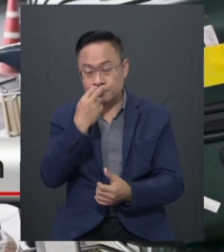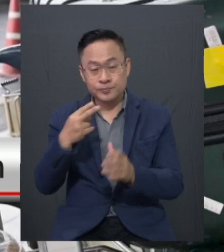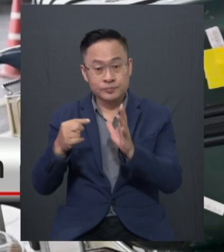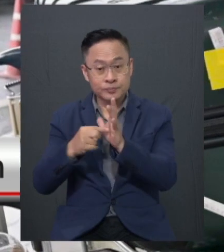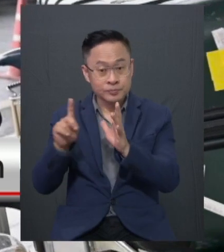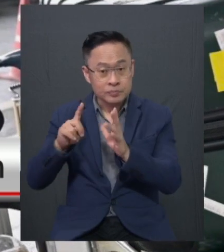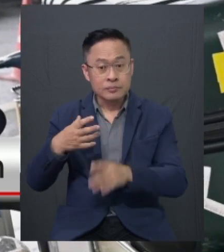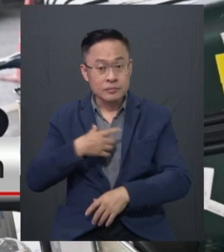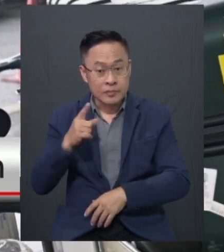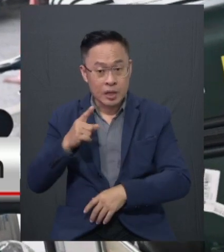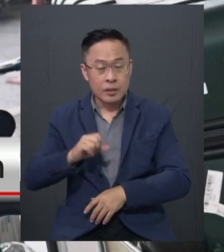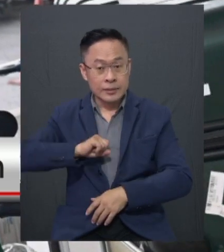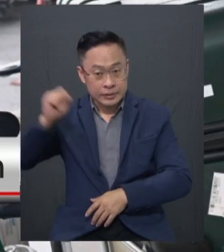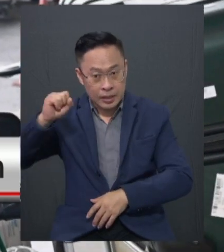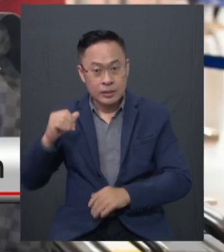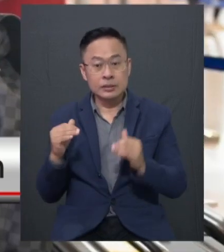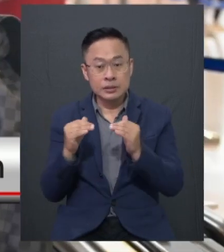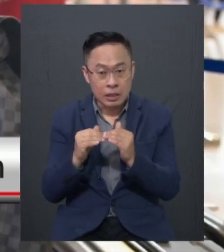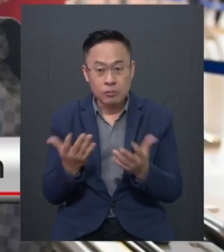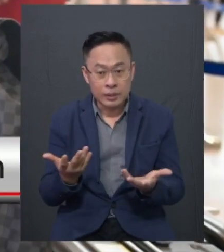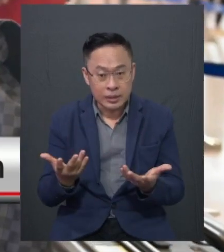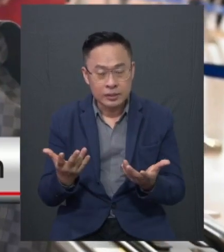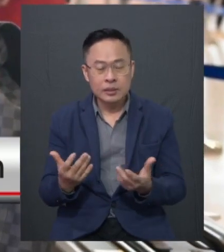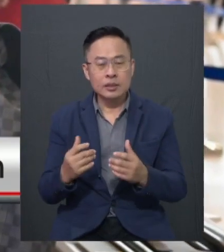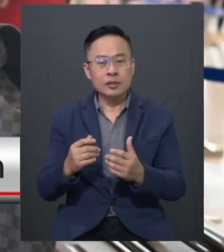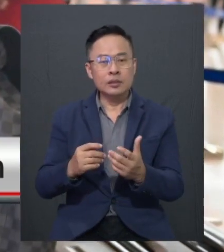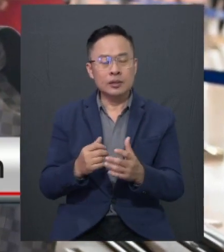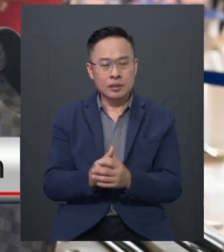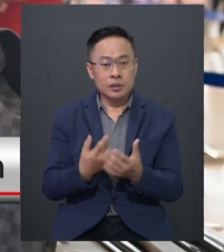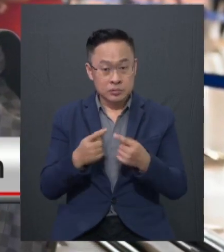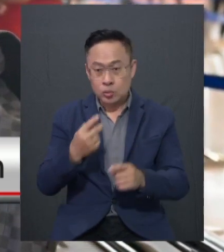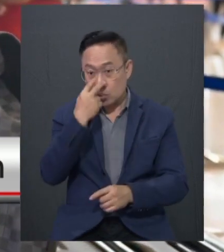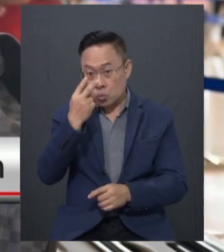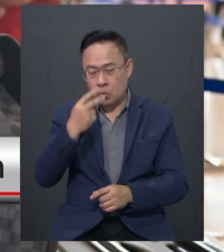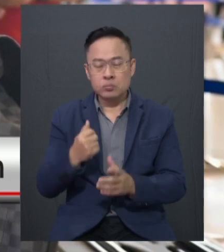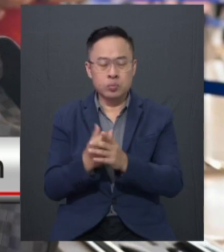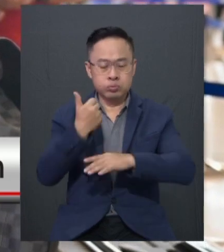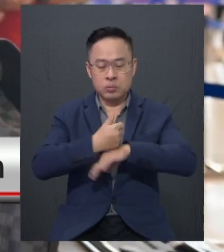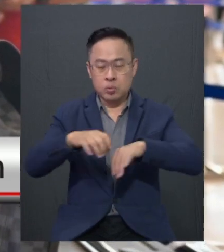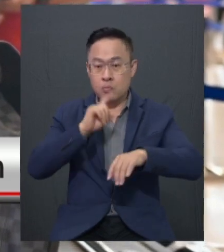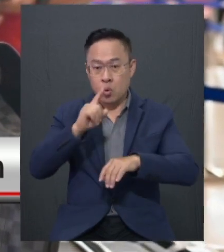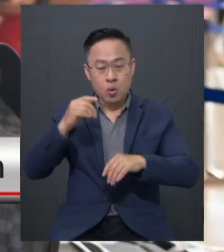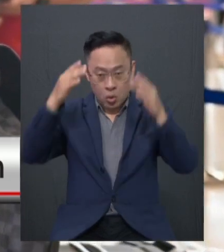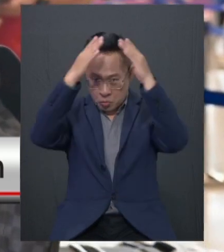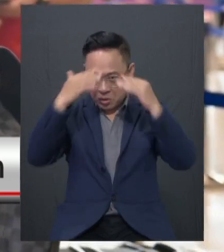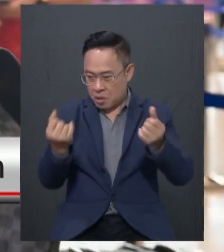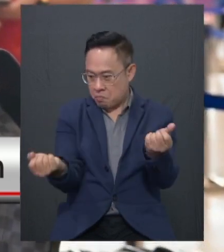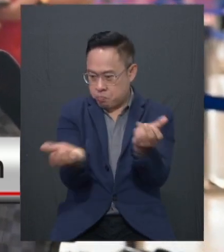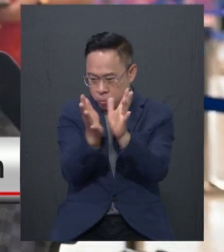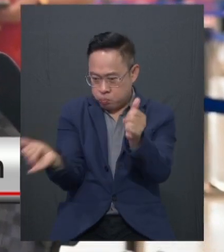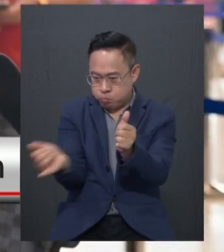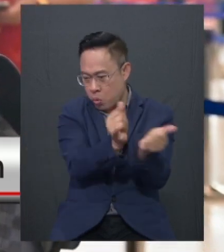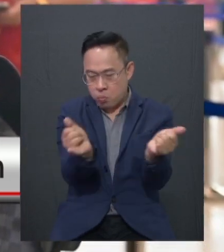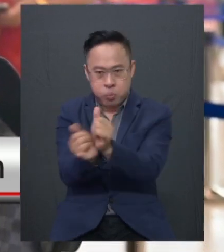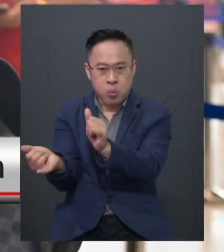าหรือจะไปเปิดเกมรุกตามสไตล์ทีมชาติไทยเลยนะครับมาโน่บอกว่าคือเวียดนามเล่นหนักเราก็ต้องเล่นหนักเหมือนกันห